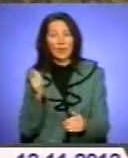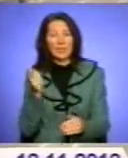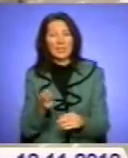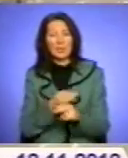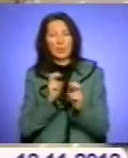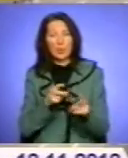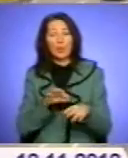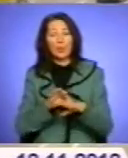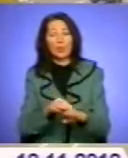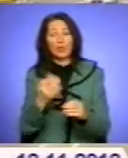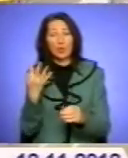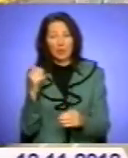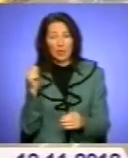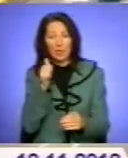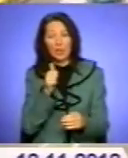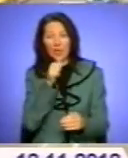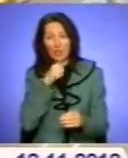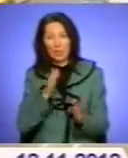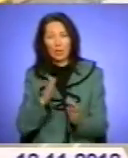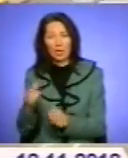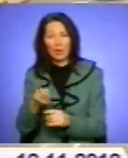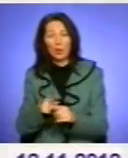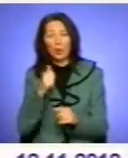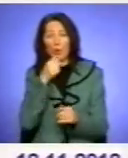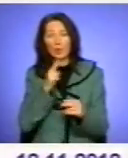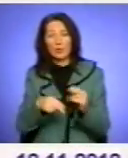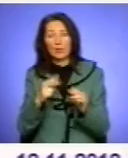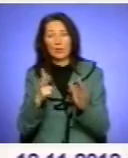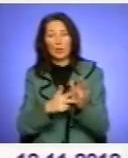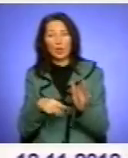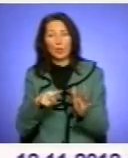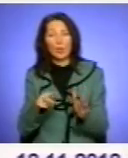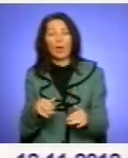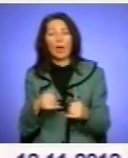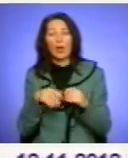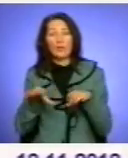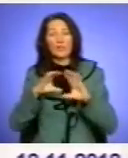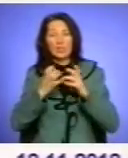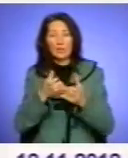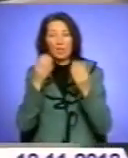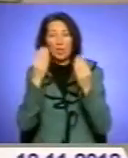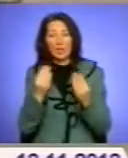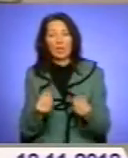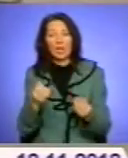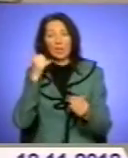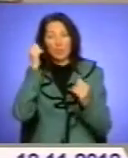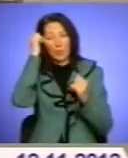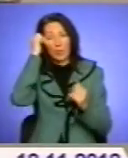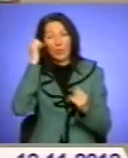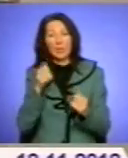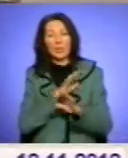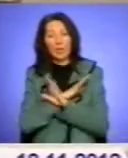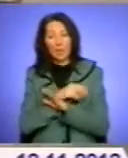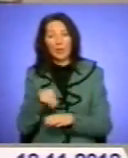рік поспіль. Цього року він завершується 18 листопада у Всесвітній день вшанування загиблих в ДТП. Тож цього дня в Україні будуть